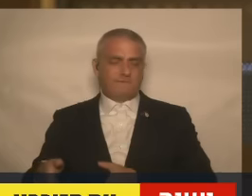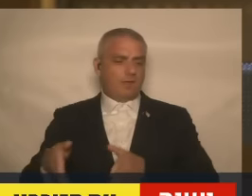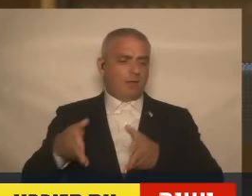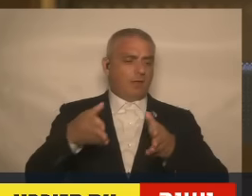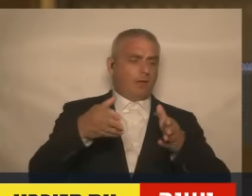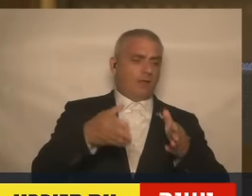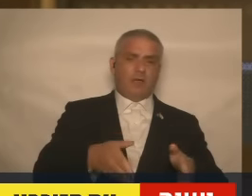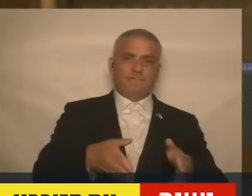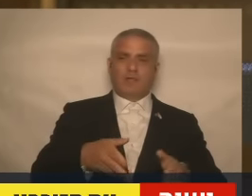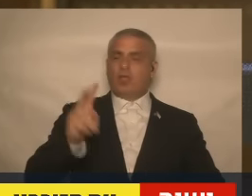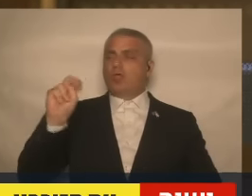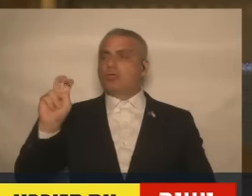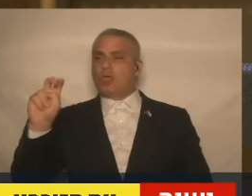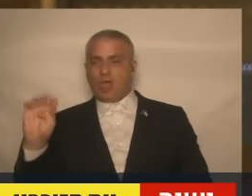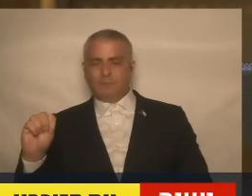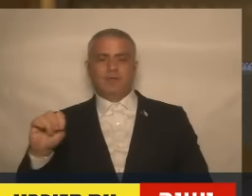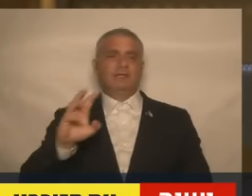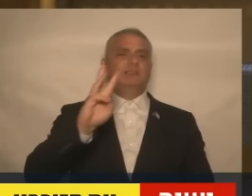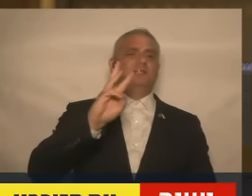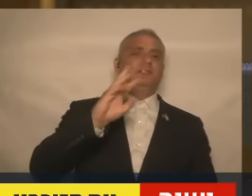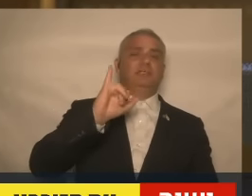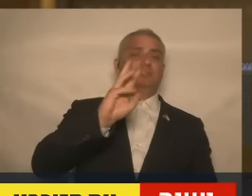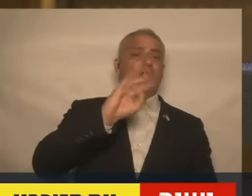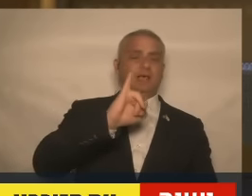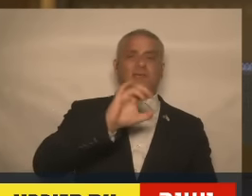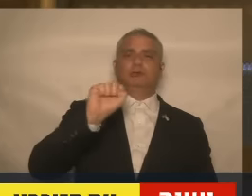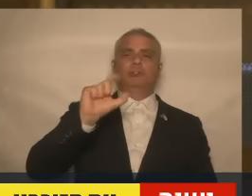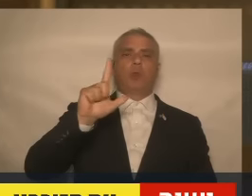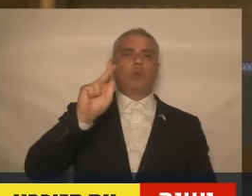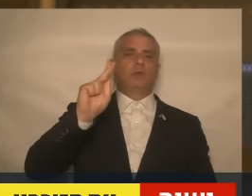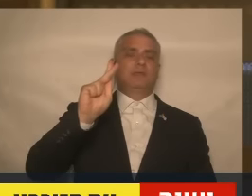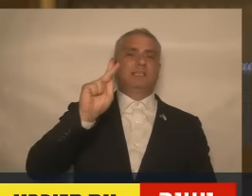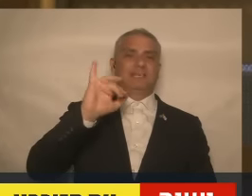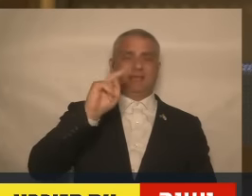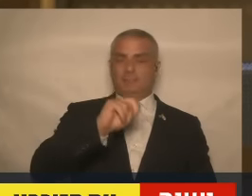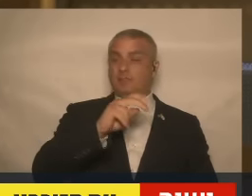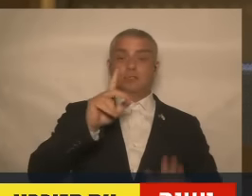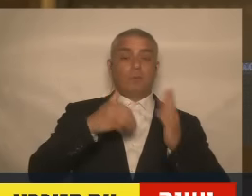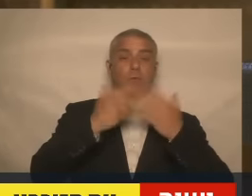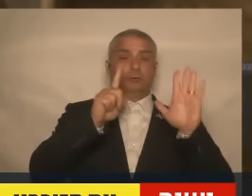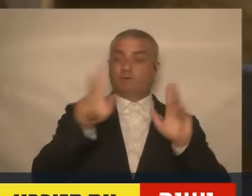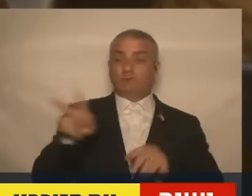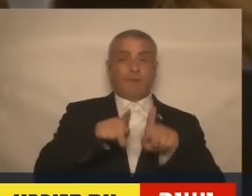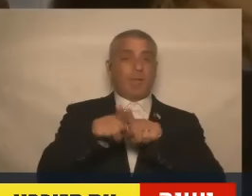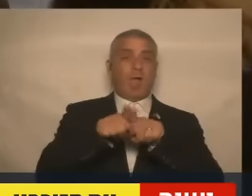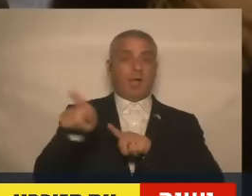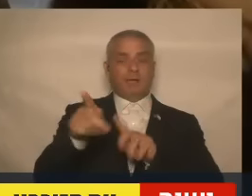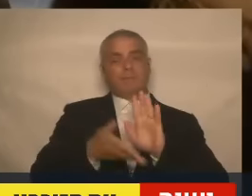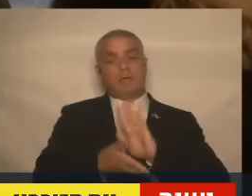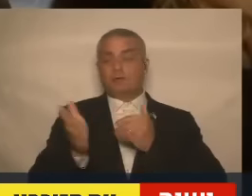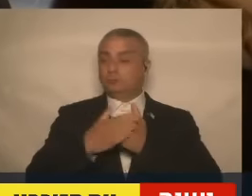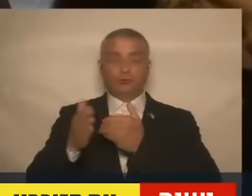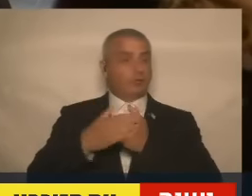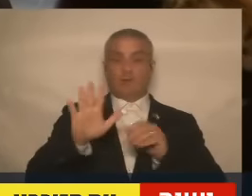קבר, נועם וישי סלוטקי. בבוקר השבעה באוקטובר עזבו האחים סלוטקי את